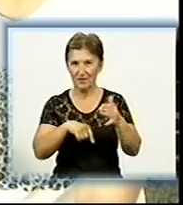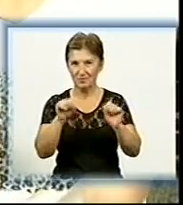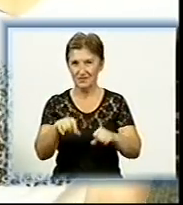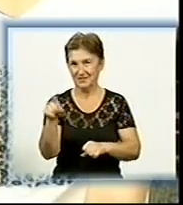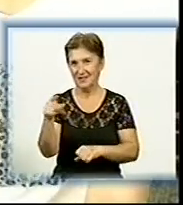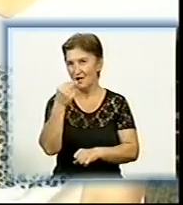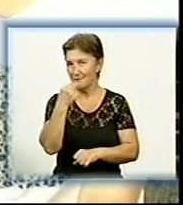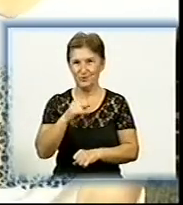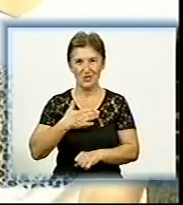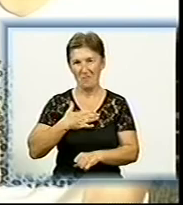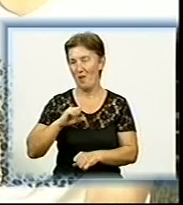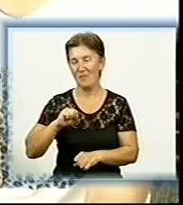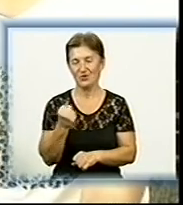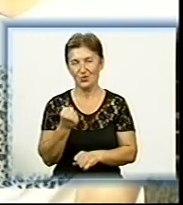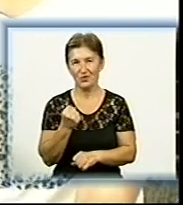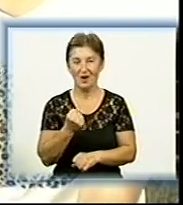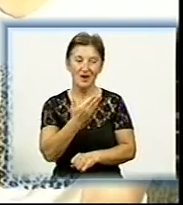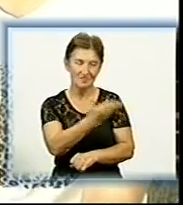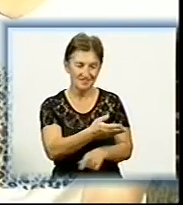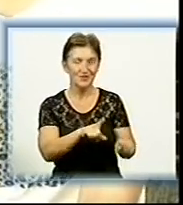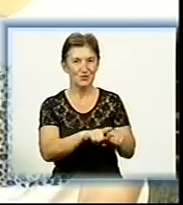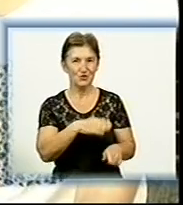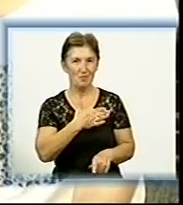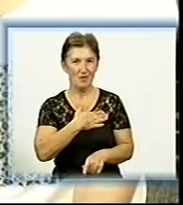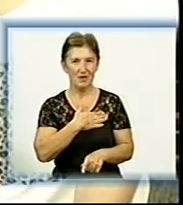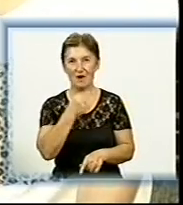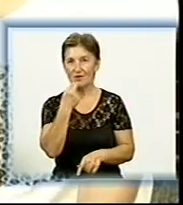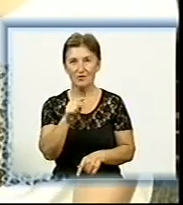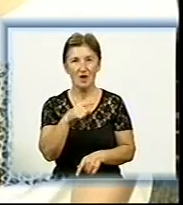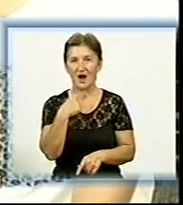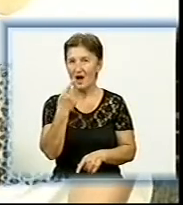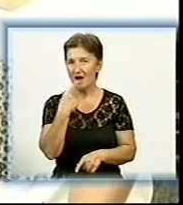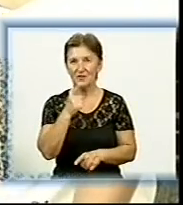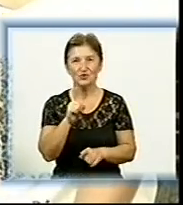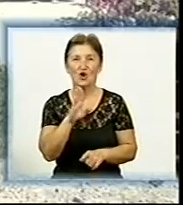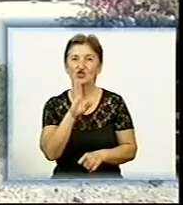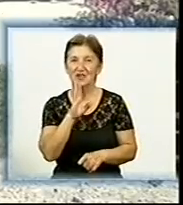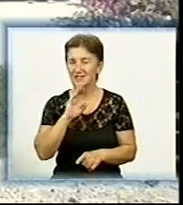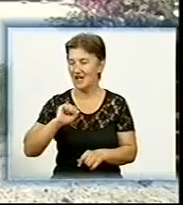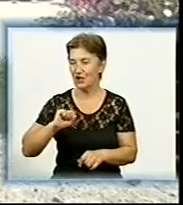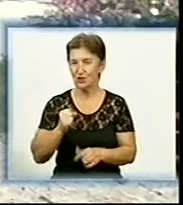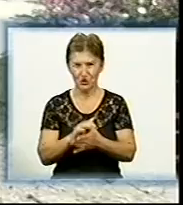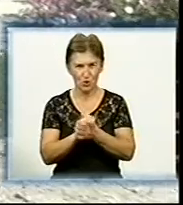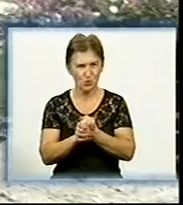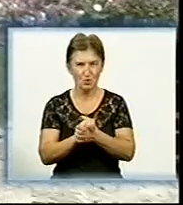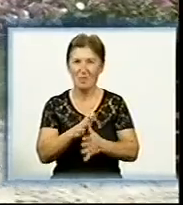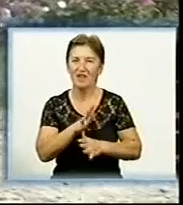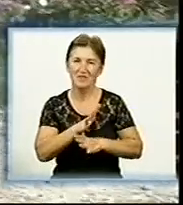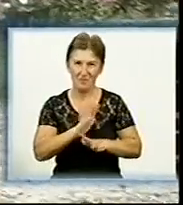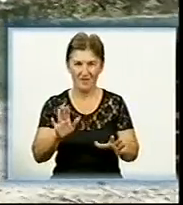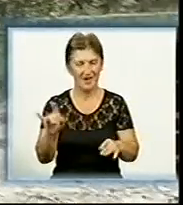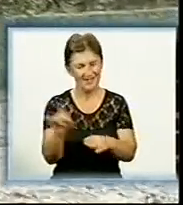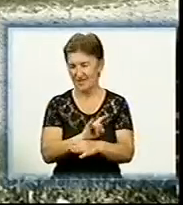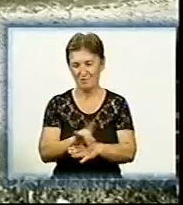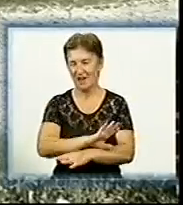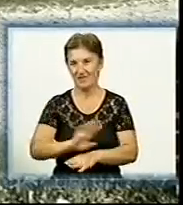моя краща подруга. Я теж можу сказати, що Віка – моя краща подруга. І неправда, то, що жінської дружби не буває. Алінка та Арінка теж подруги, у